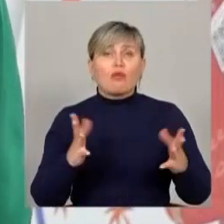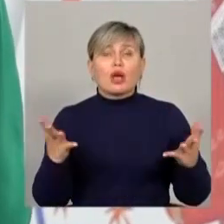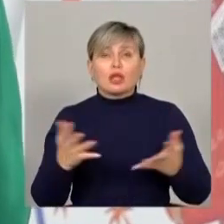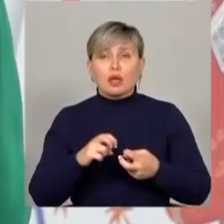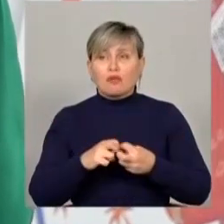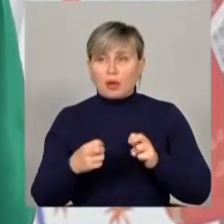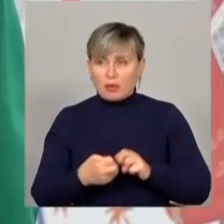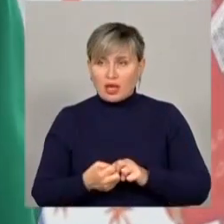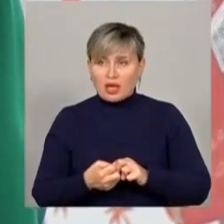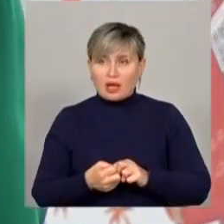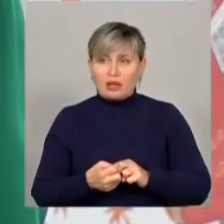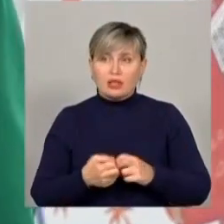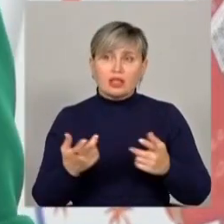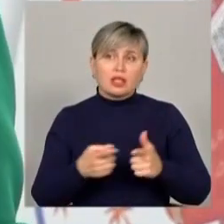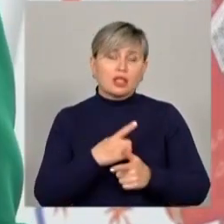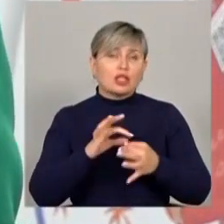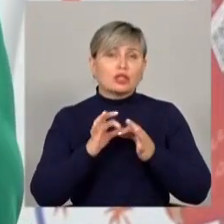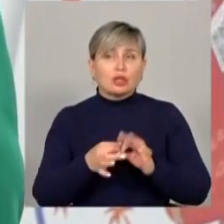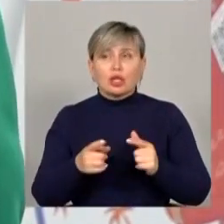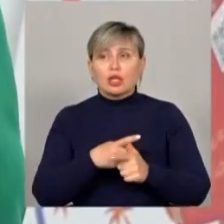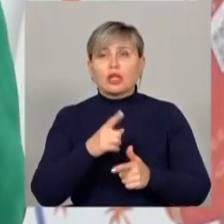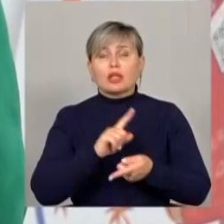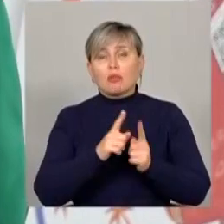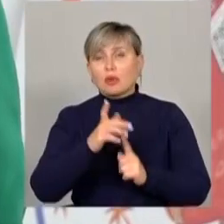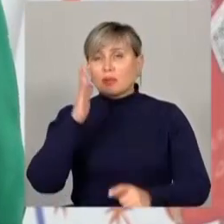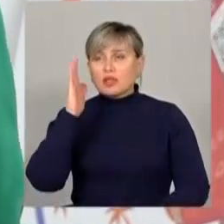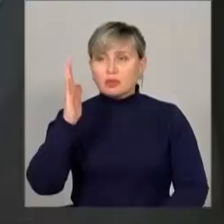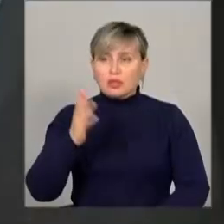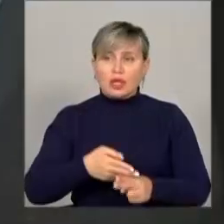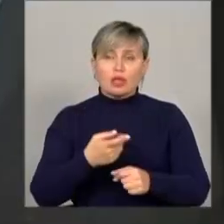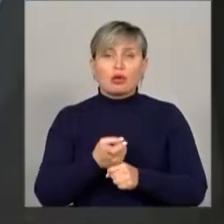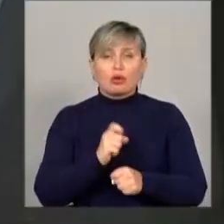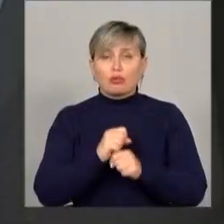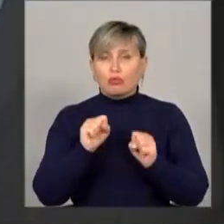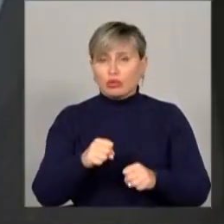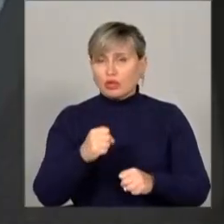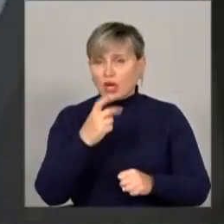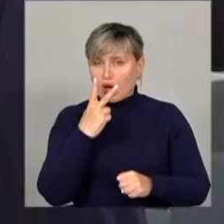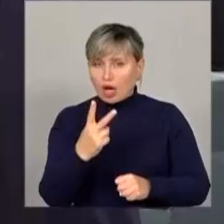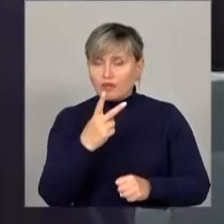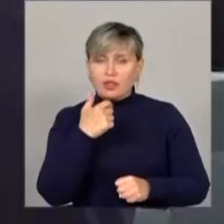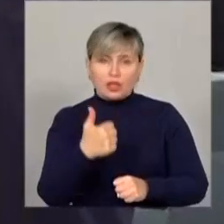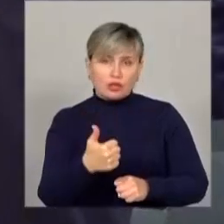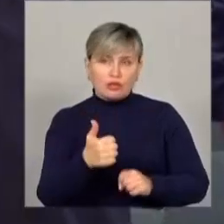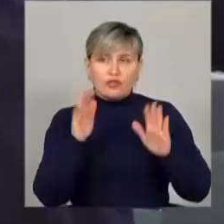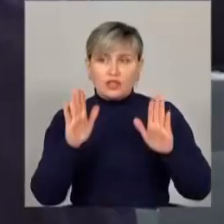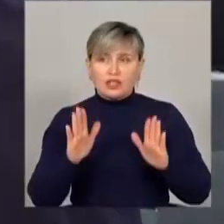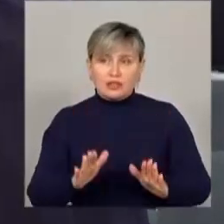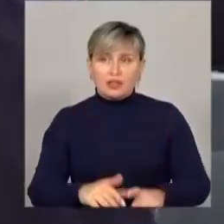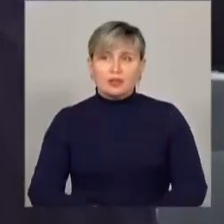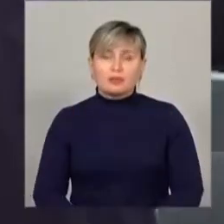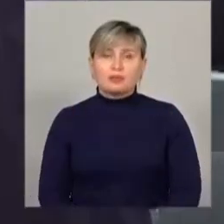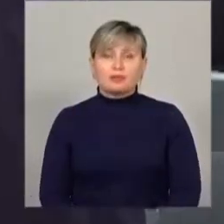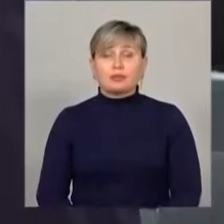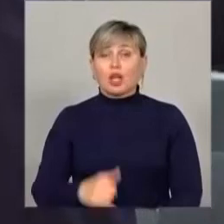возможно какие-то сложности или наоборот перспективы это очень можно хорошо на выставке она будет у нас проходить три дня